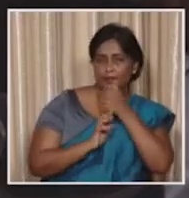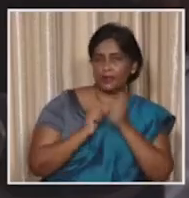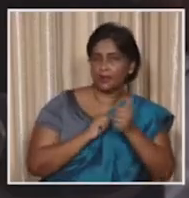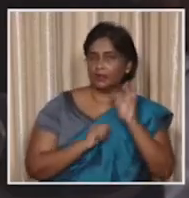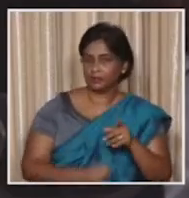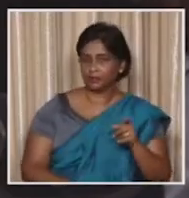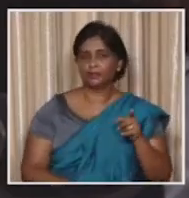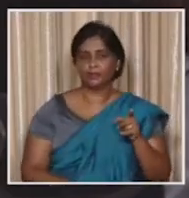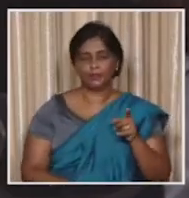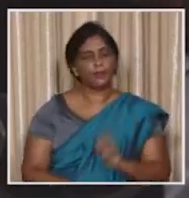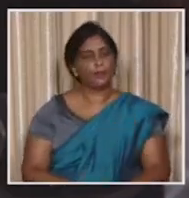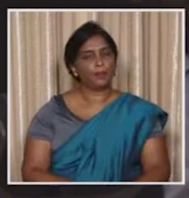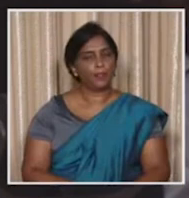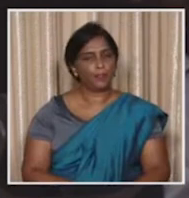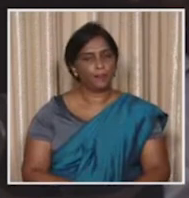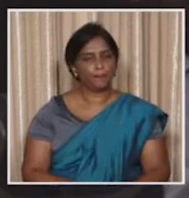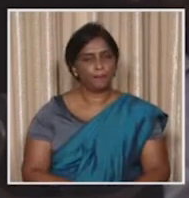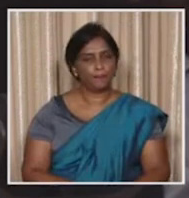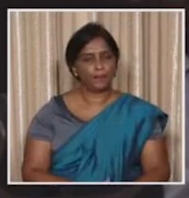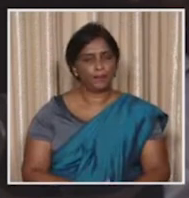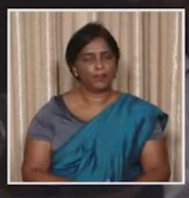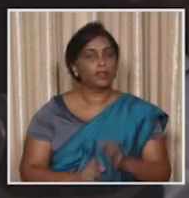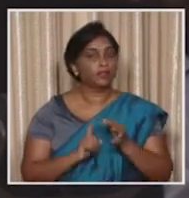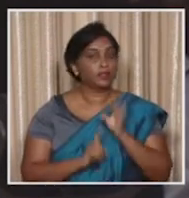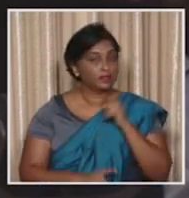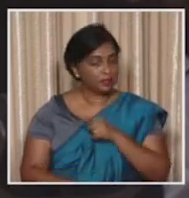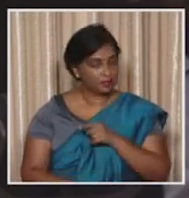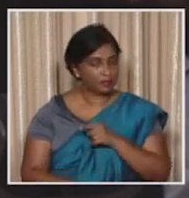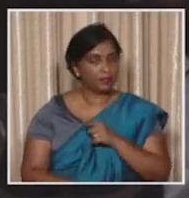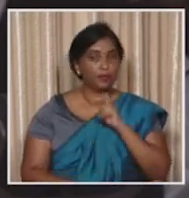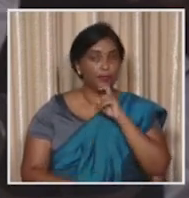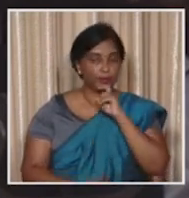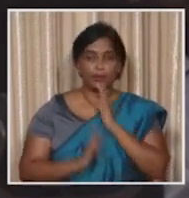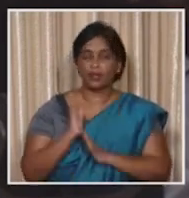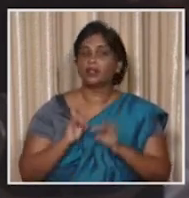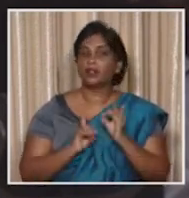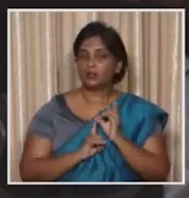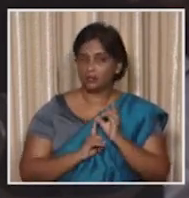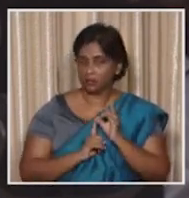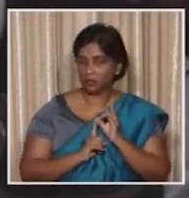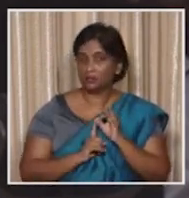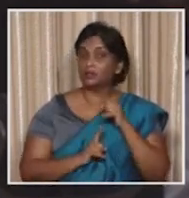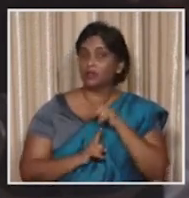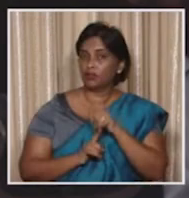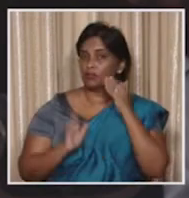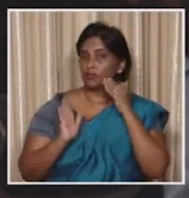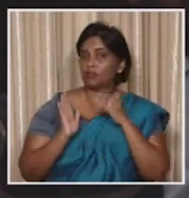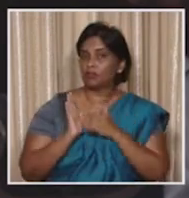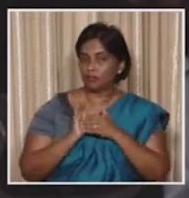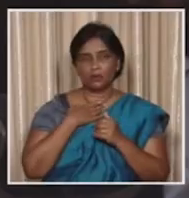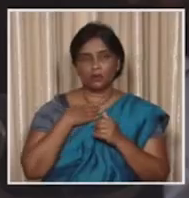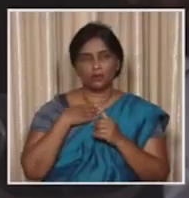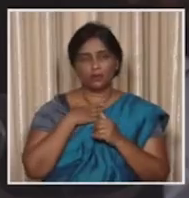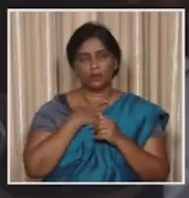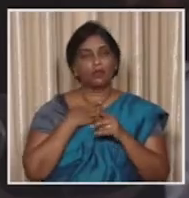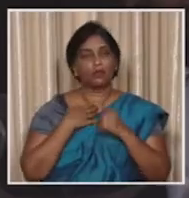விக்ரமசிங்கவும் இதே நீதியமைச்சரும் கடந்த காலங்களிலே தாங்கள் இந்த நினைவேந்தல்களை நடத்துவதற்கு தாங்கள் முழு சுதந்திரங்களை கொடுத்திருக்கிறோம் என்று சொல்லி